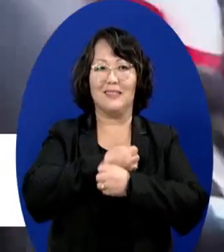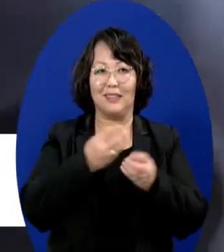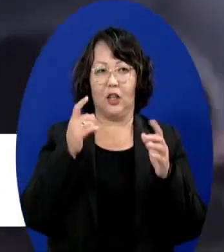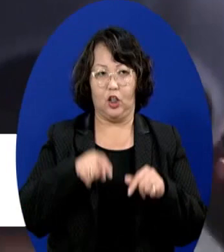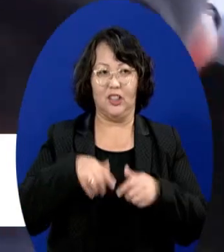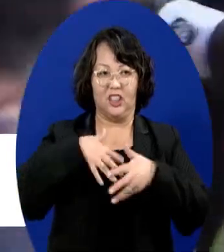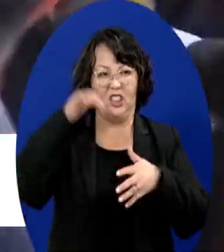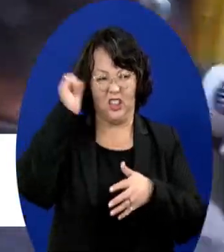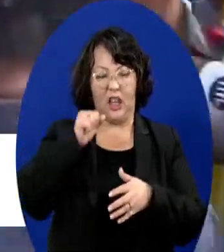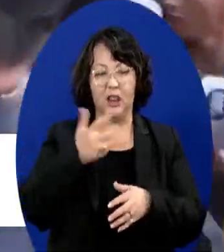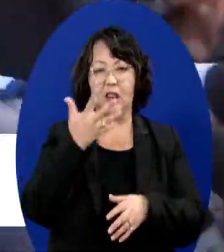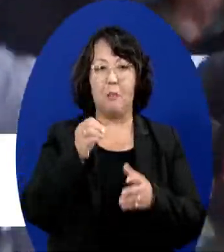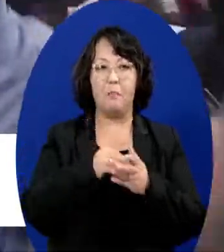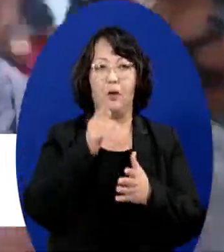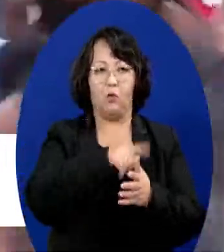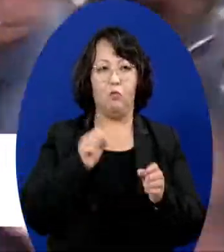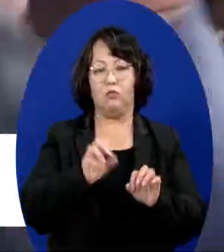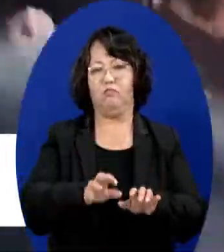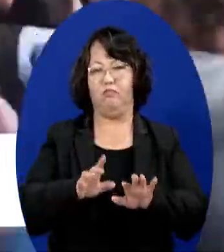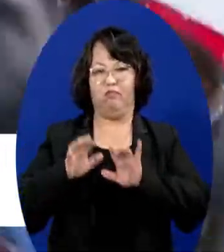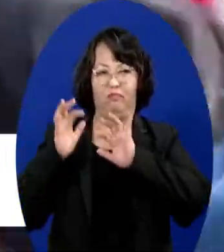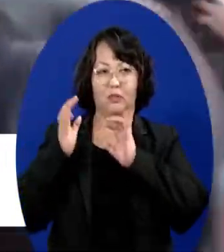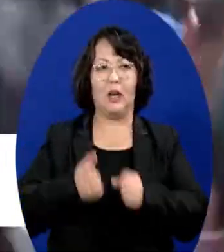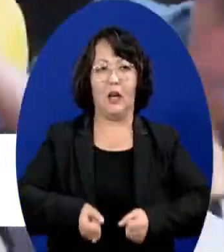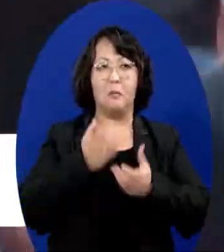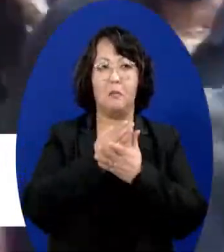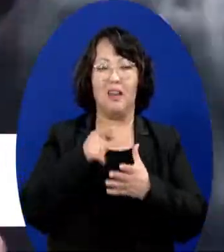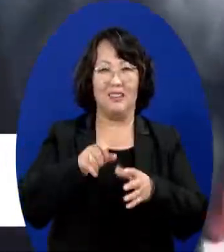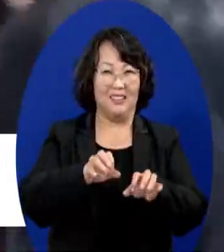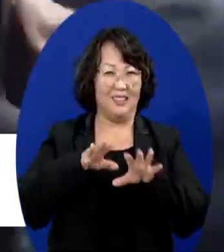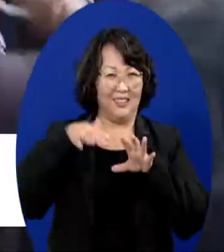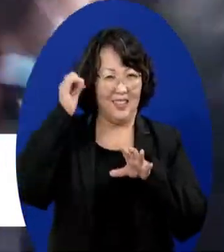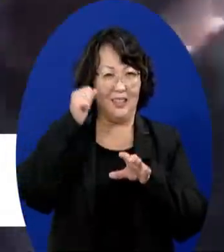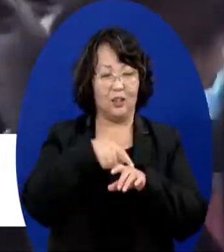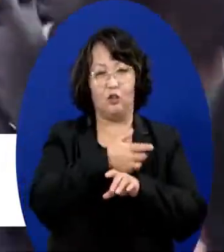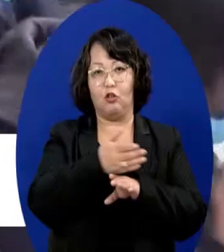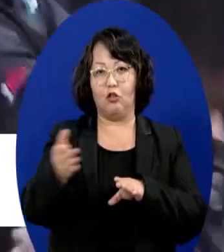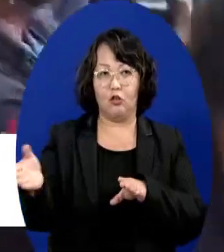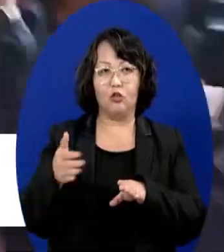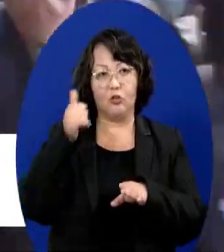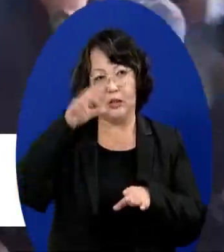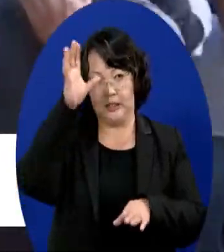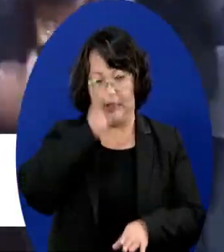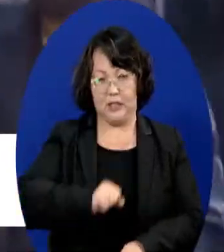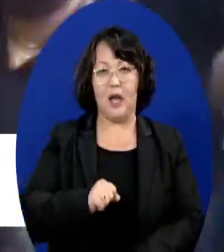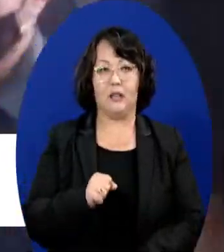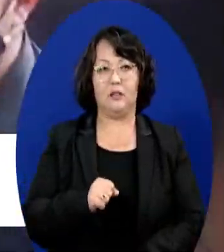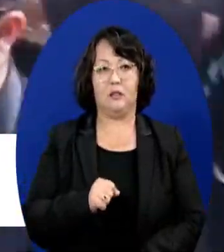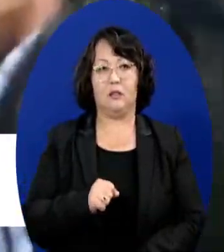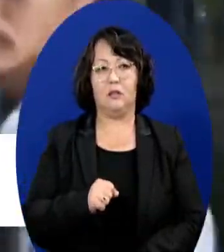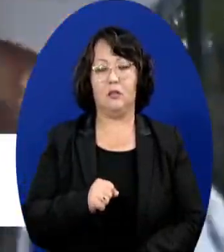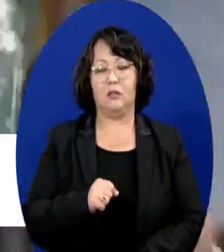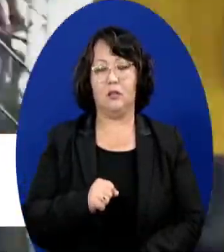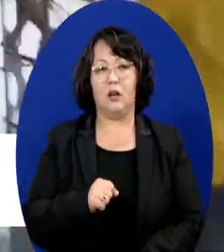удаагийн жагсаалд 50,000 хүн оролцсон мэдээлэл гарч байгаа маа. Тус жагсаалаас хойш төд удалгүй ерхий сайд Параюд Чан